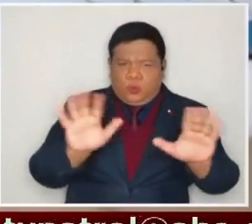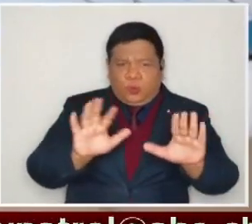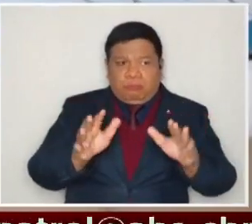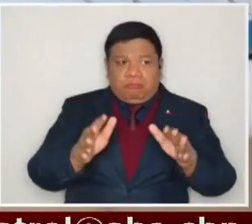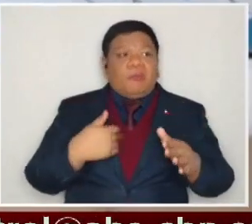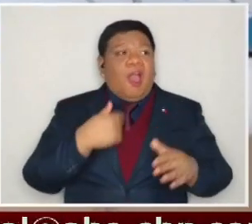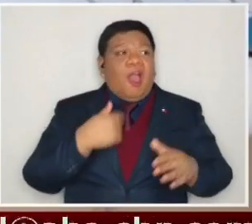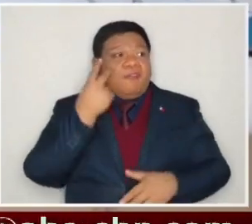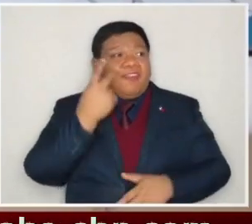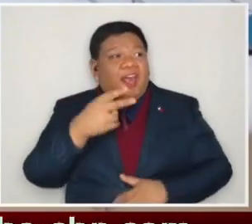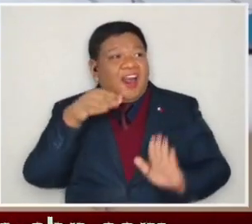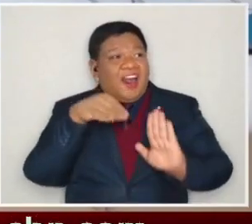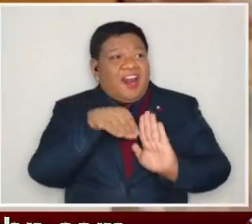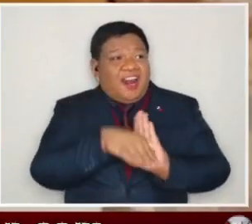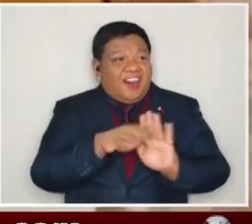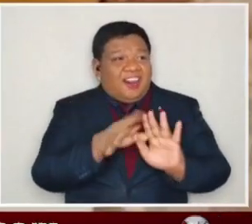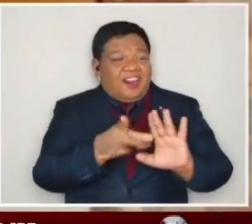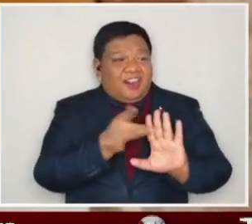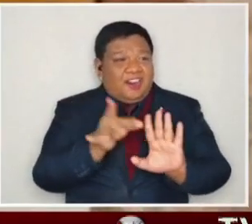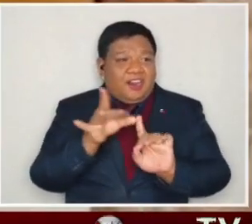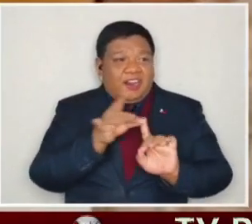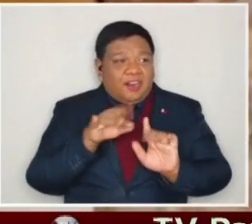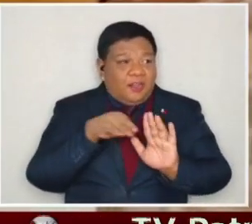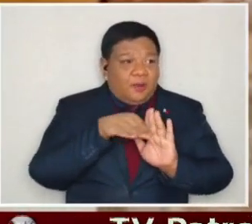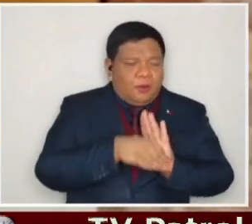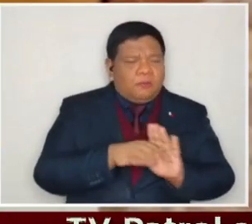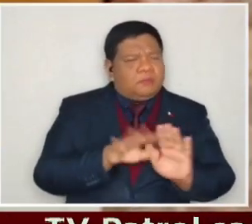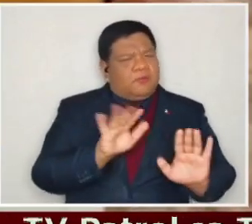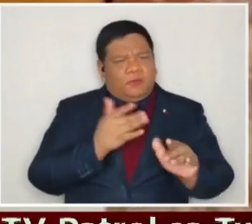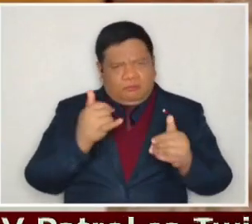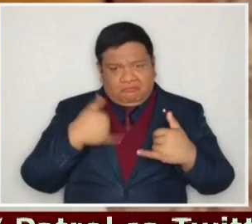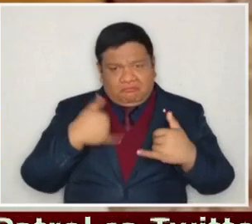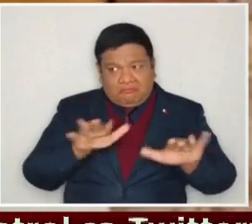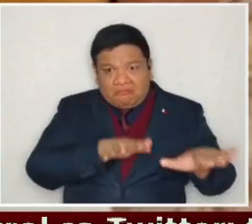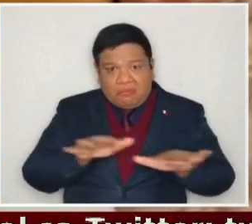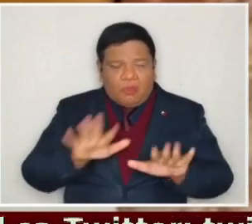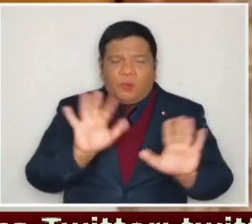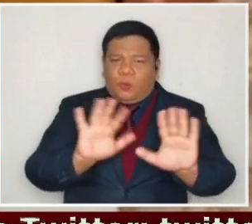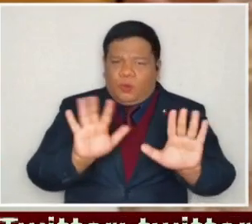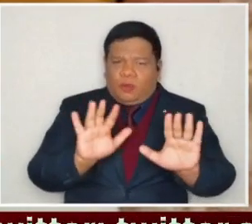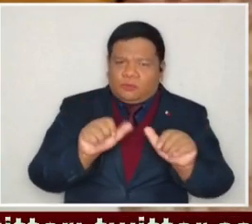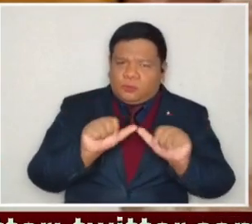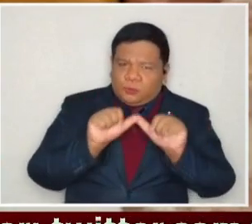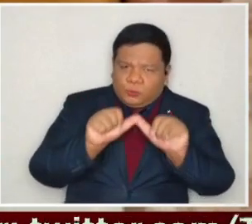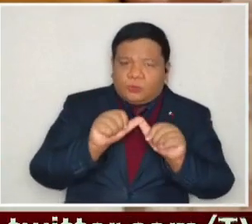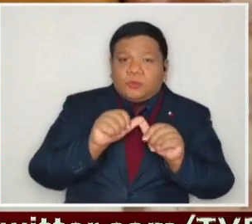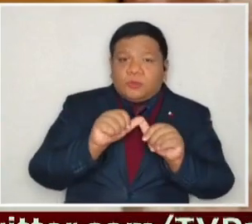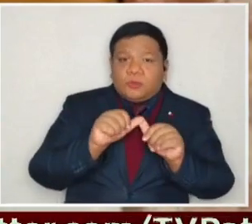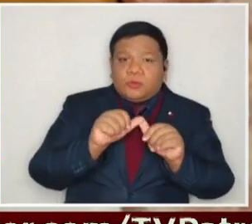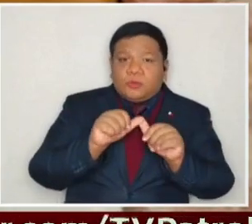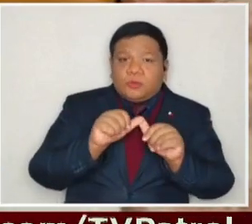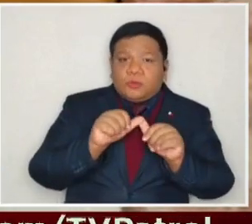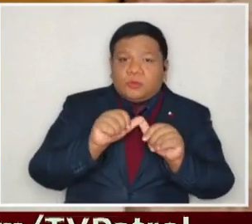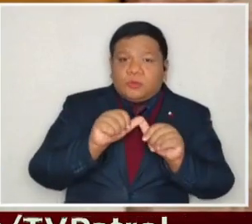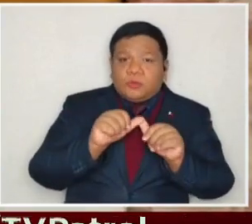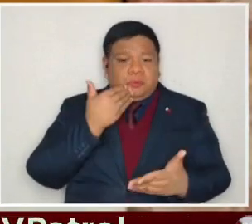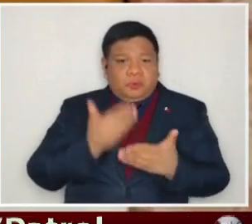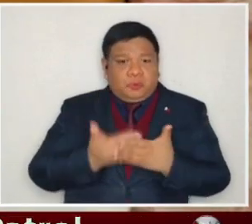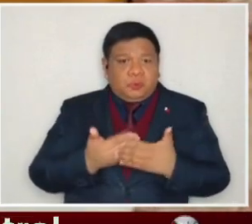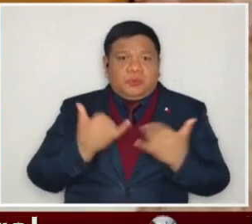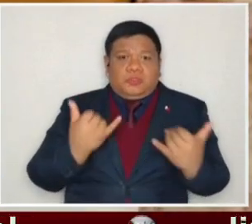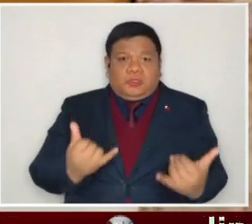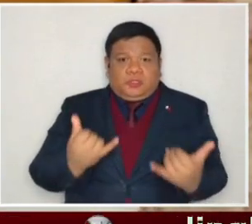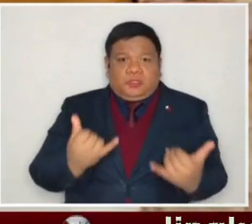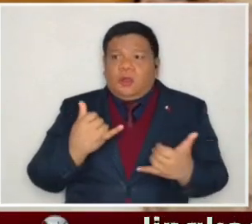infection sa nakaraang linggo. Tila wala nang hadlang dahil maganda na ang panahon at end of lockdown. Kaya